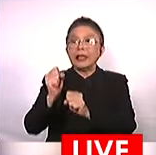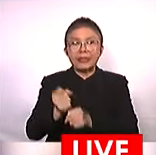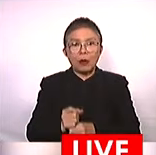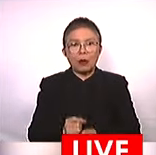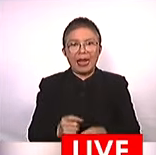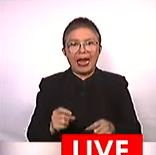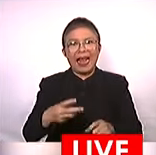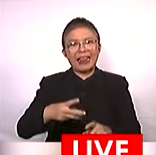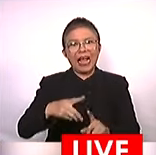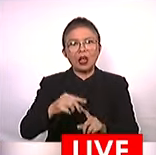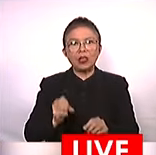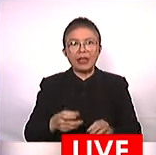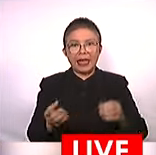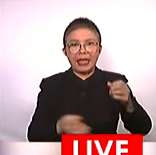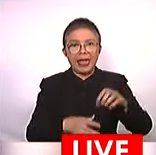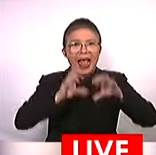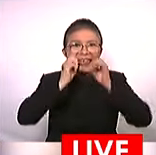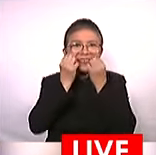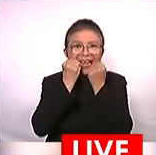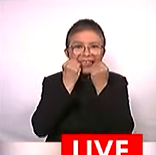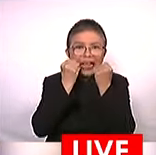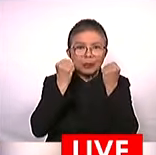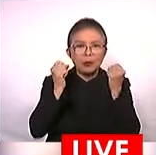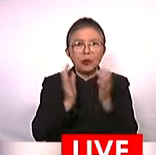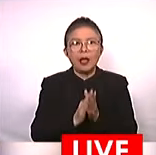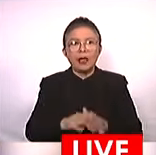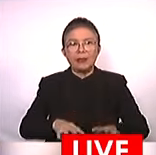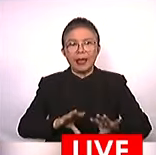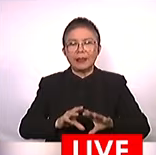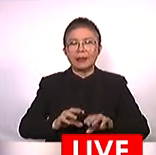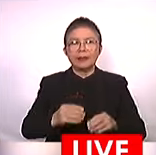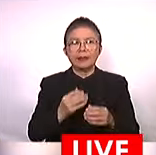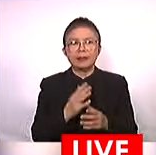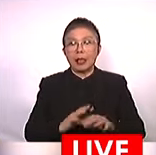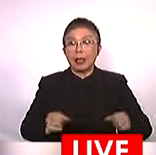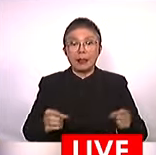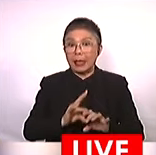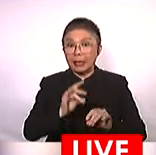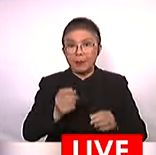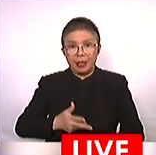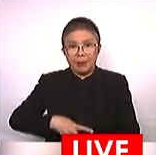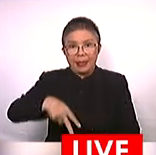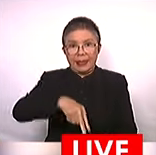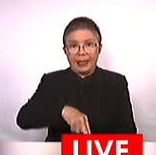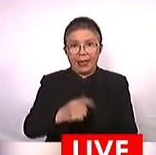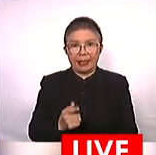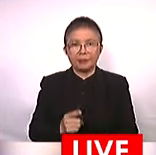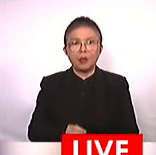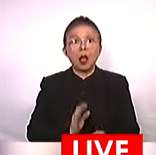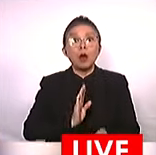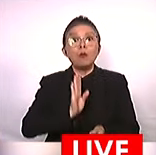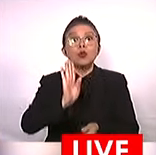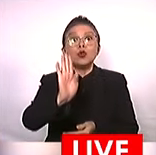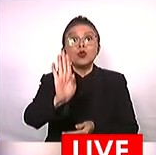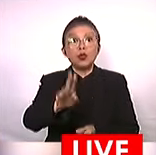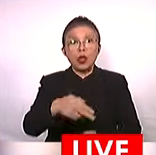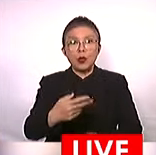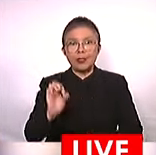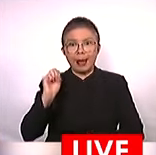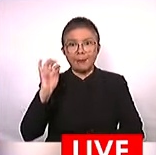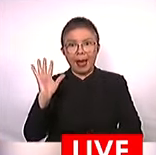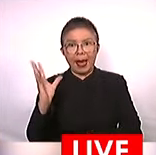bioetanol dari tebu sekaligus kemandirian gula untuk menuju Indonesia